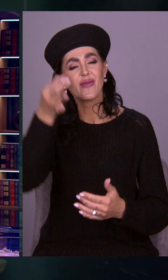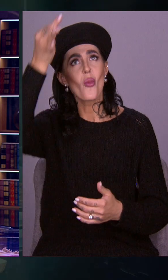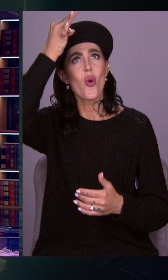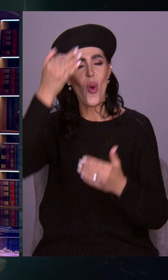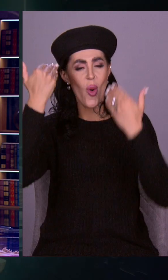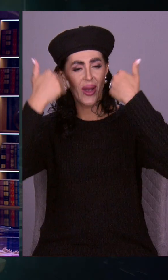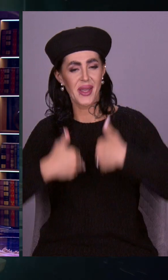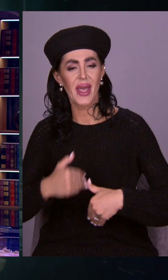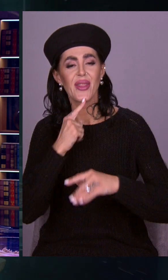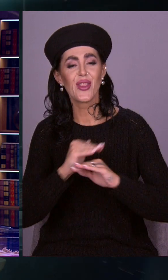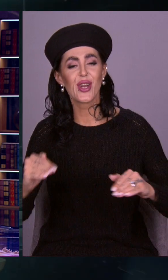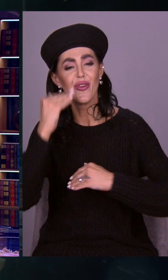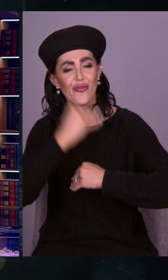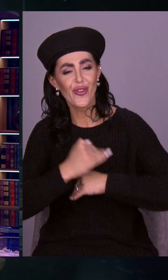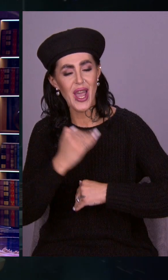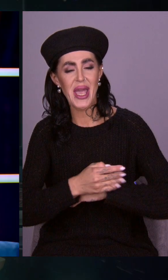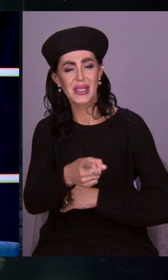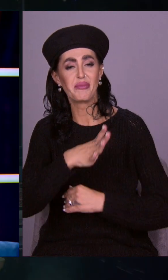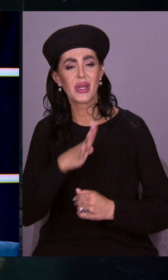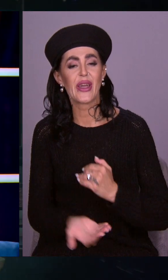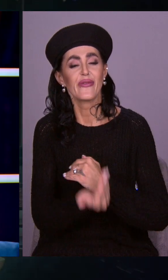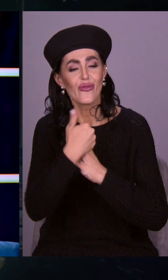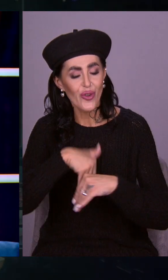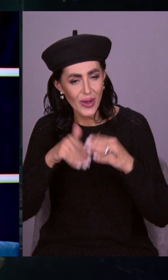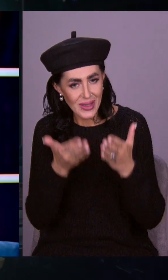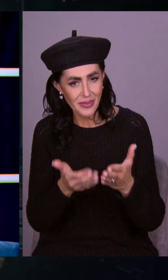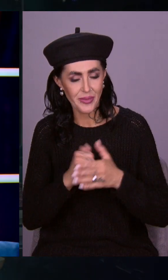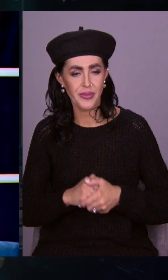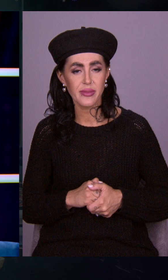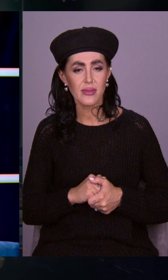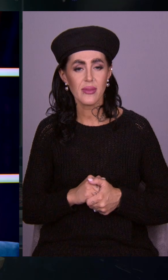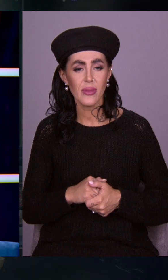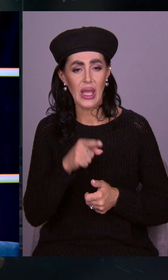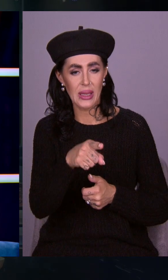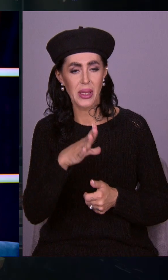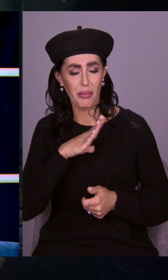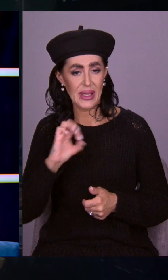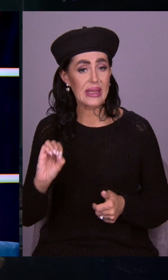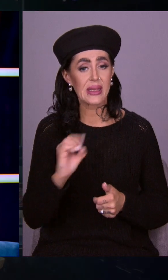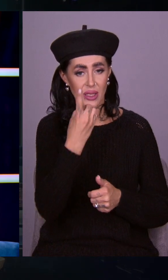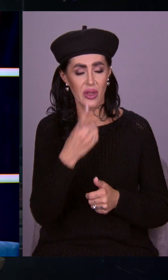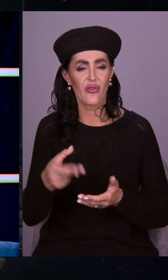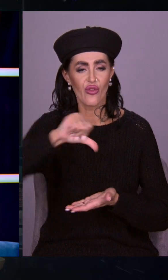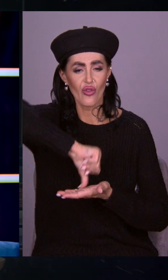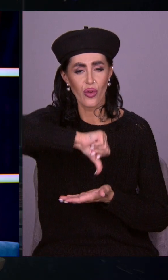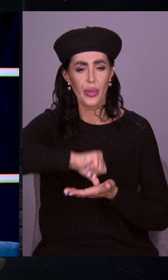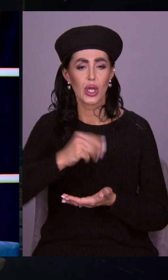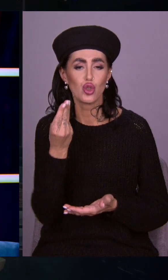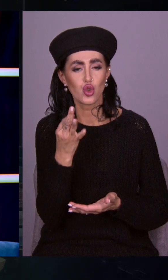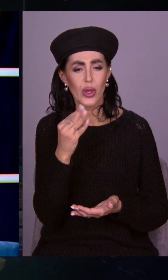ти розумієш, дуже ущільнився простір, дуже. Марин, ти, здається, єдина виступала наживо у шотландському